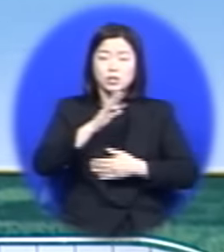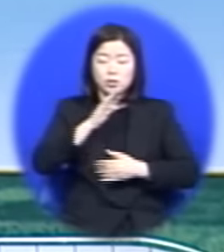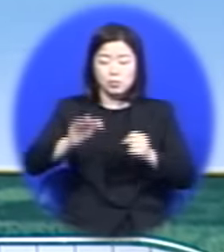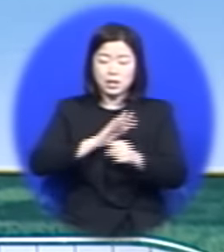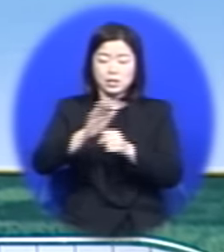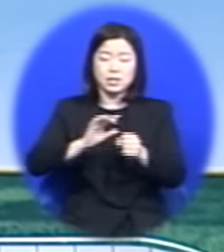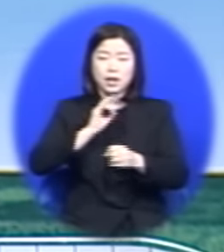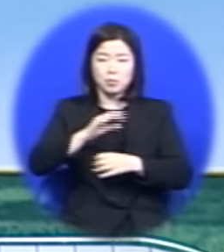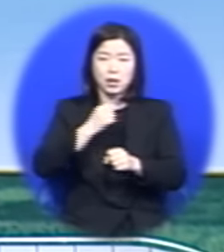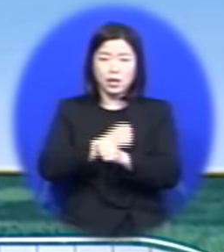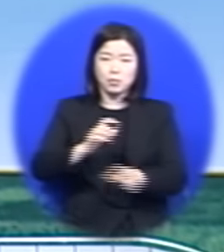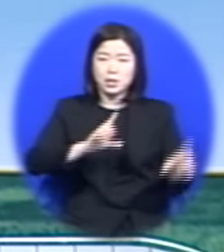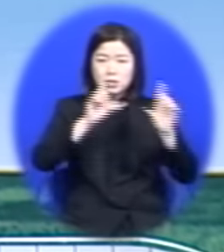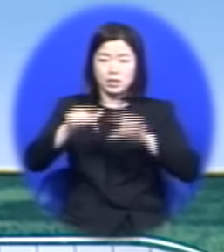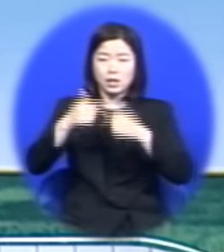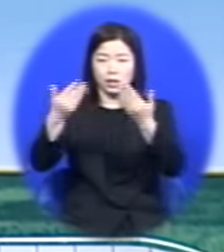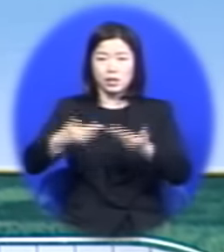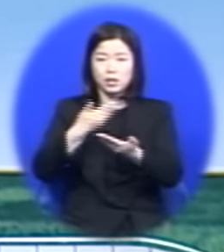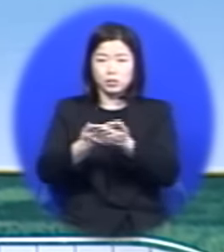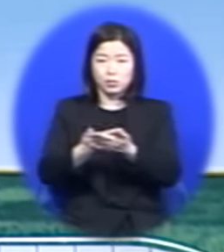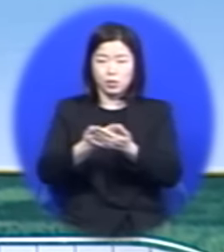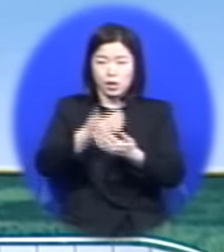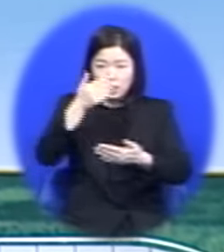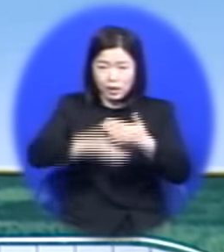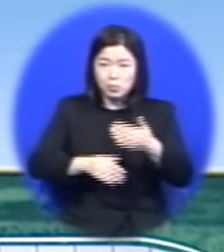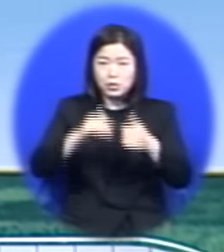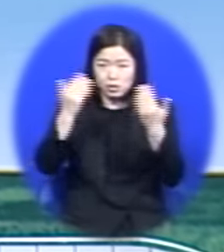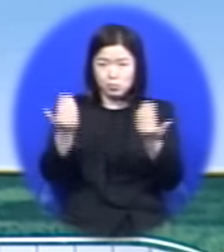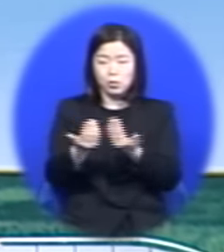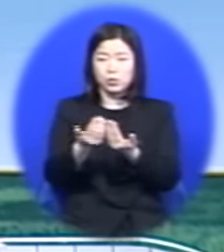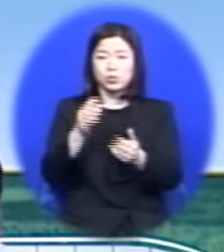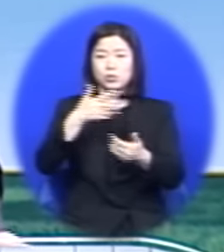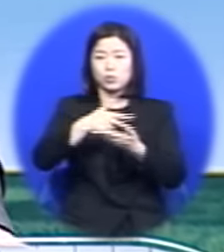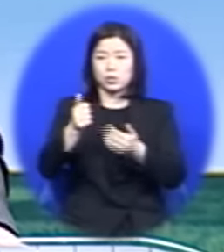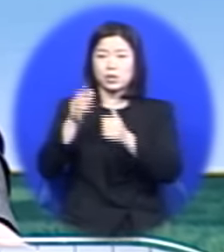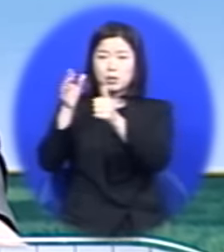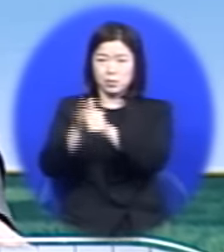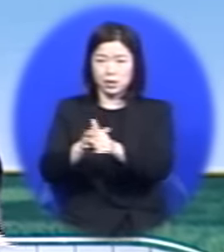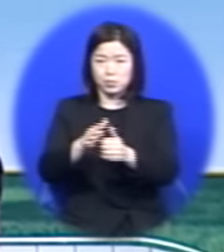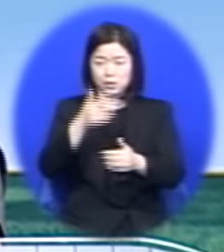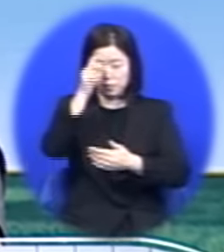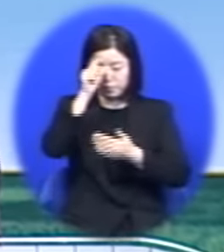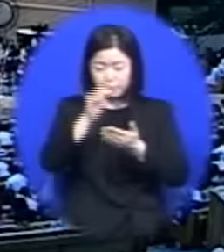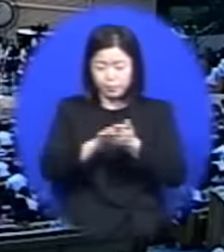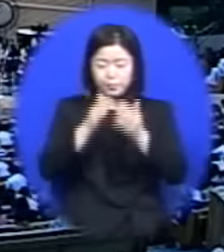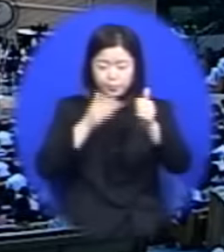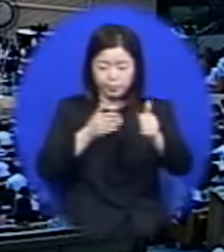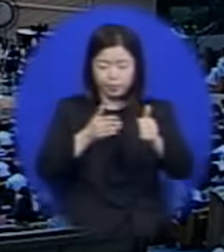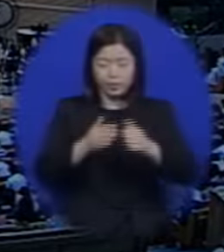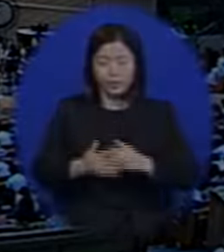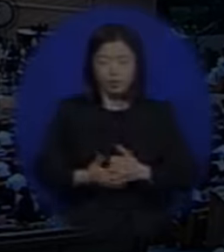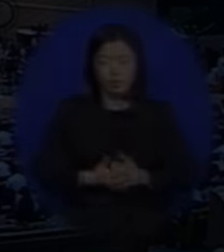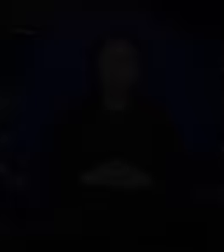사랑만 하며 살게 해주세요. 나머지는 다 주님께 맡깁니다. 기도하겠습니다. 은혜와 사랑이 충만하신 하나님.